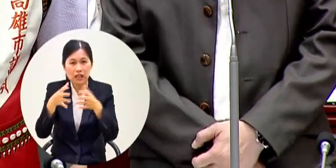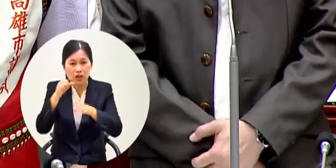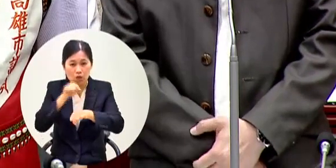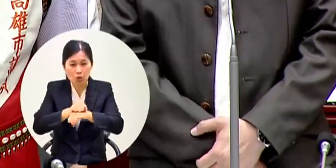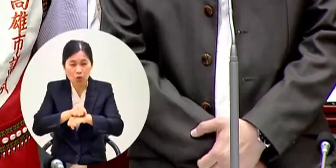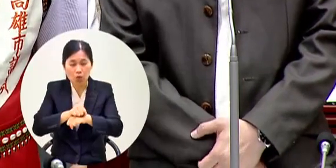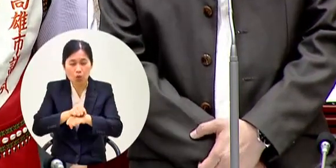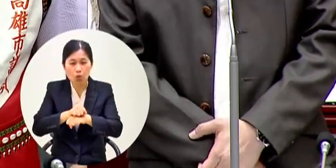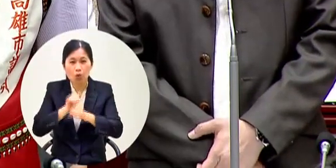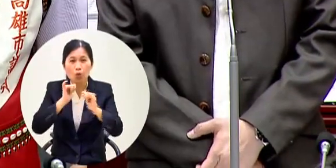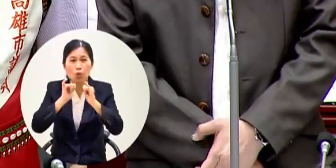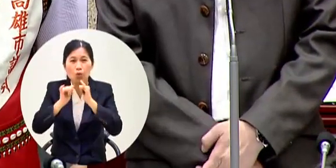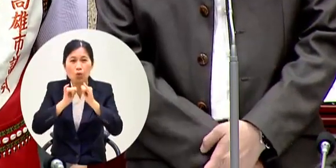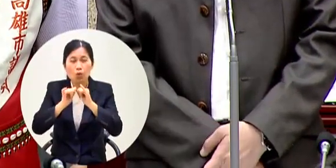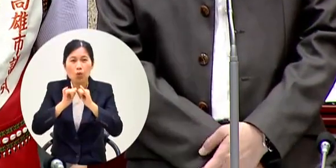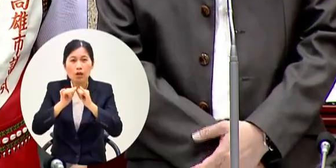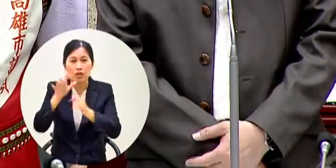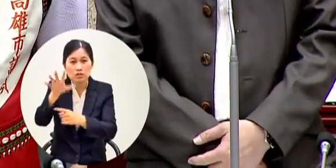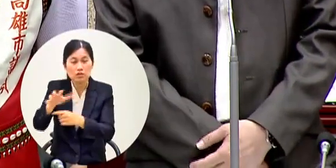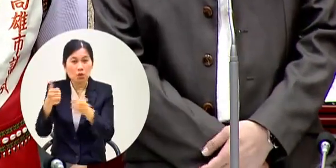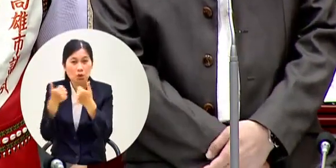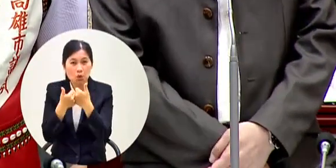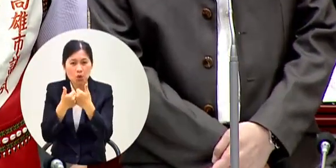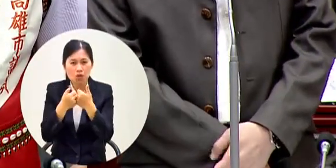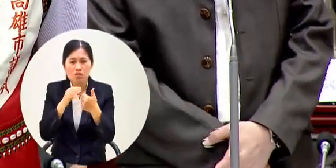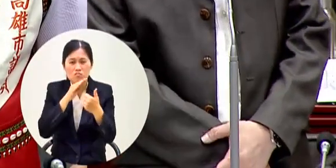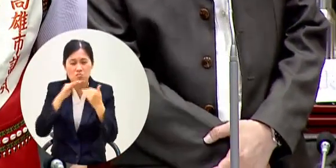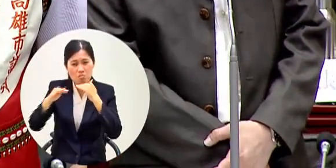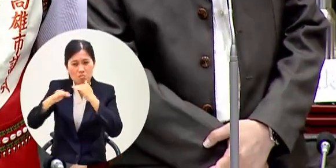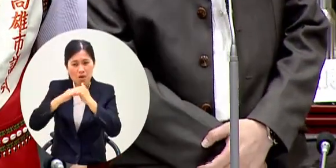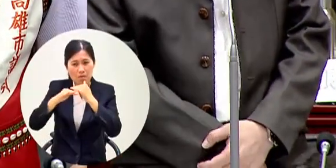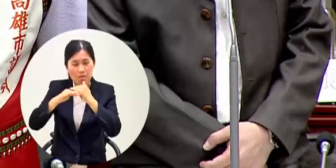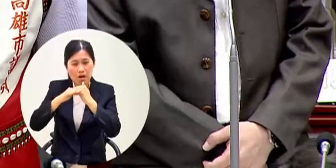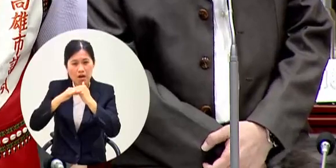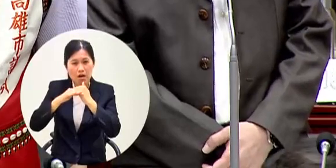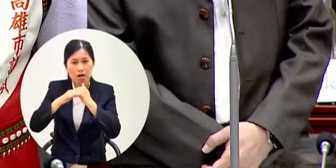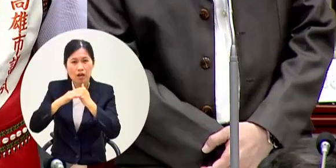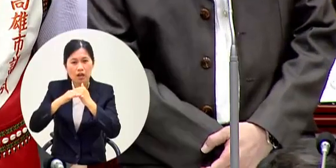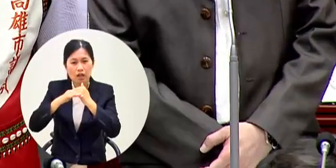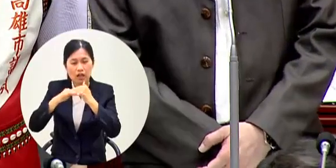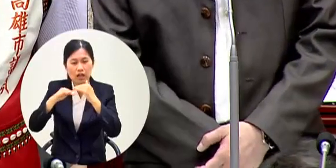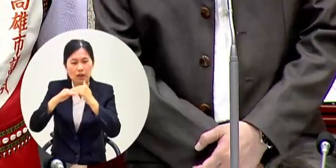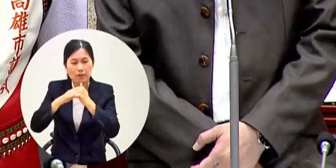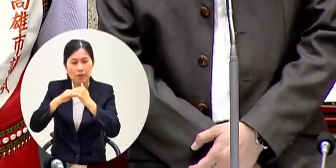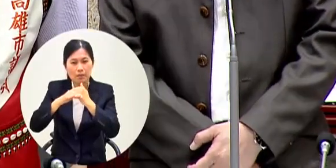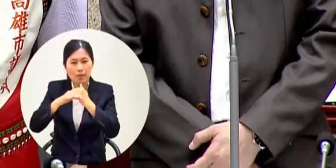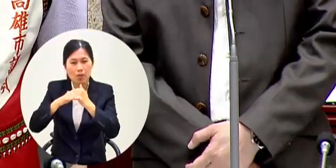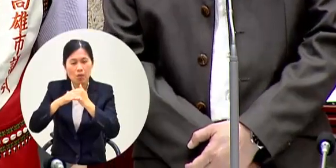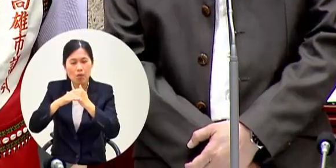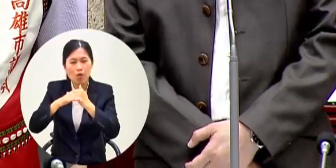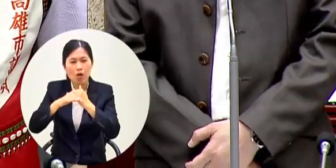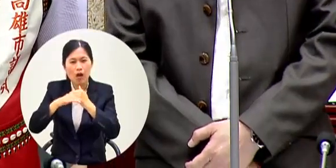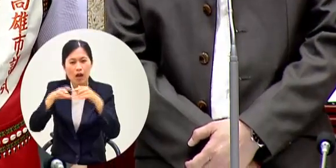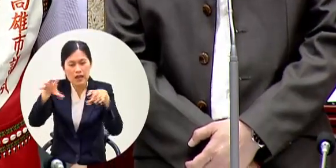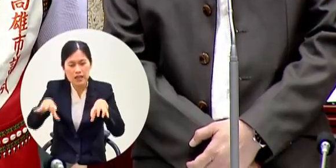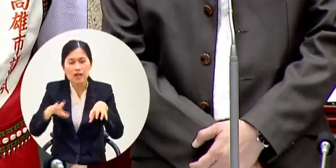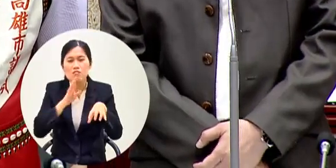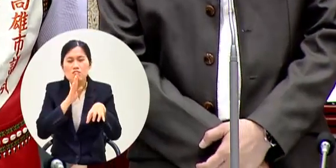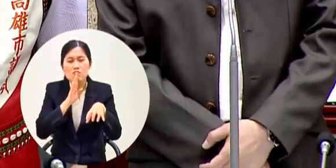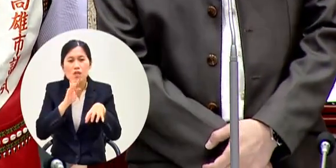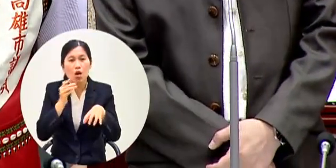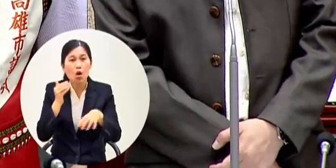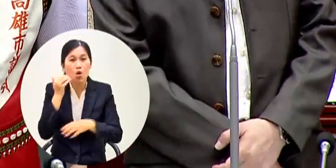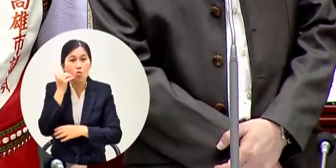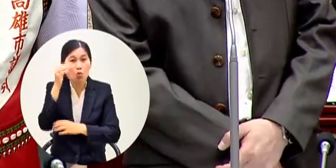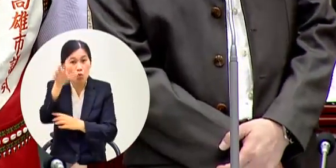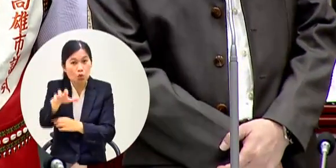一个平衡哈、哦、能够取得到比较好的一个成绩。那议员提到第二个议题是关于就是合作社的部分，我